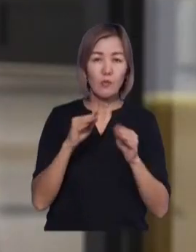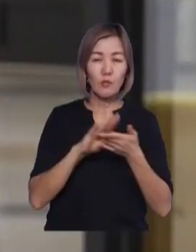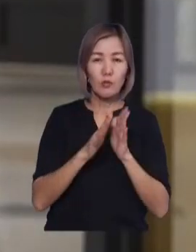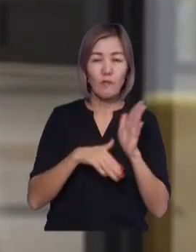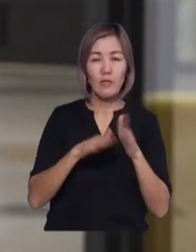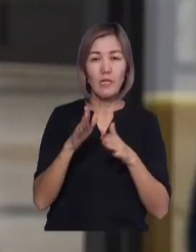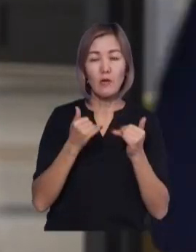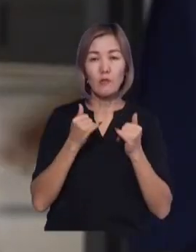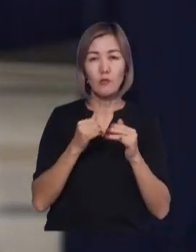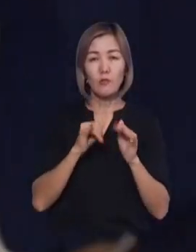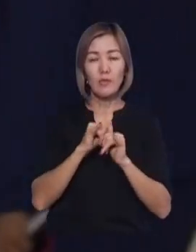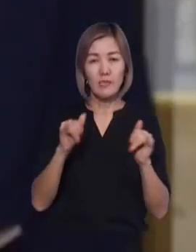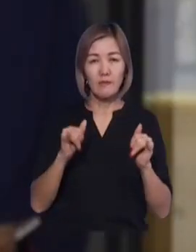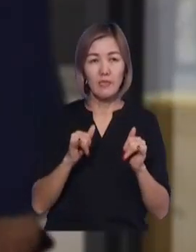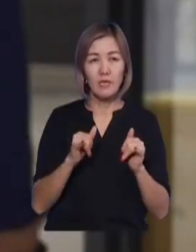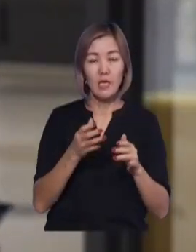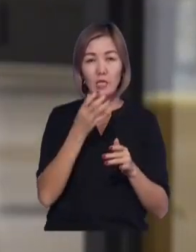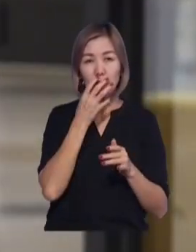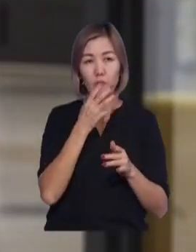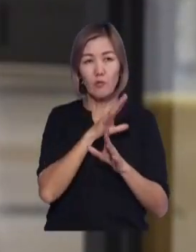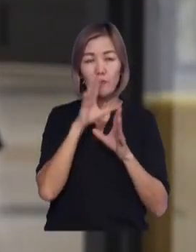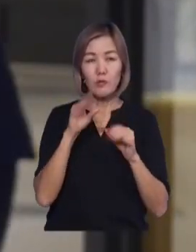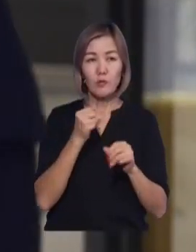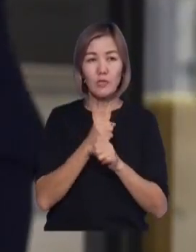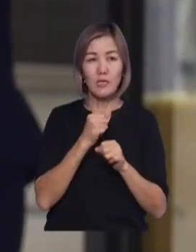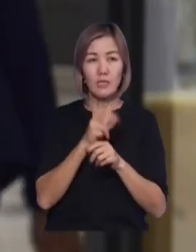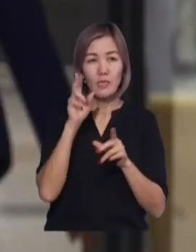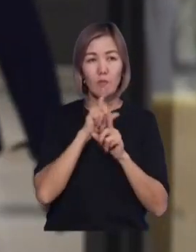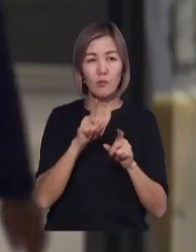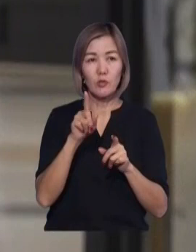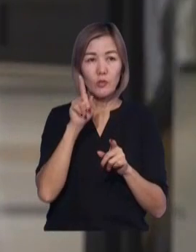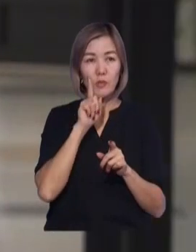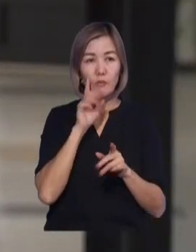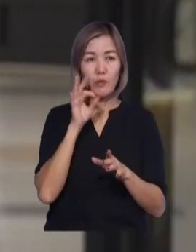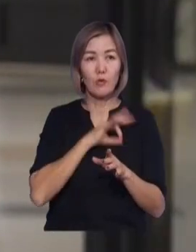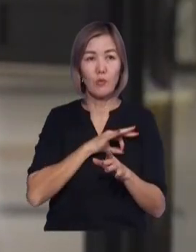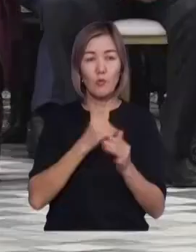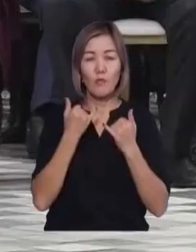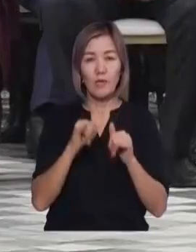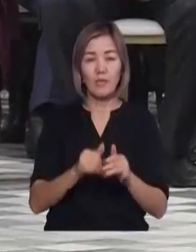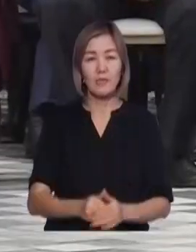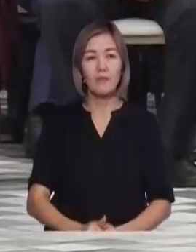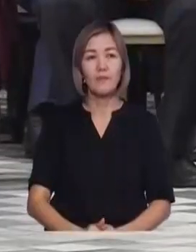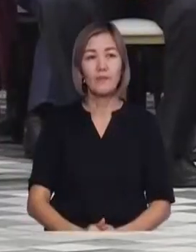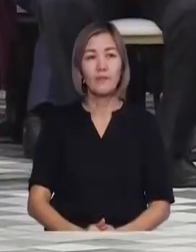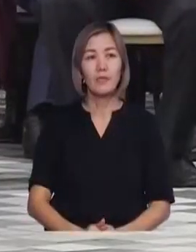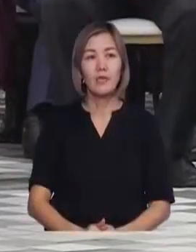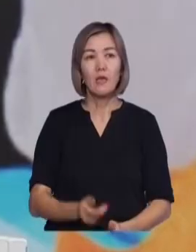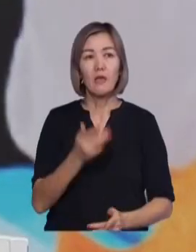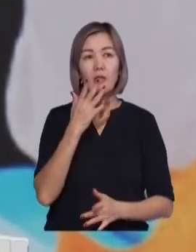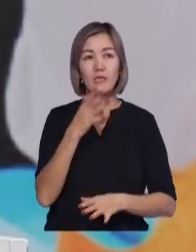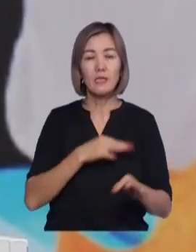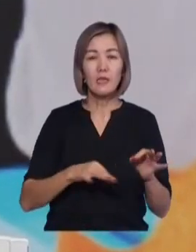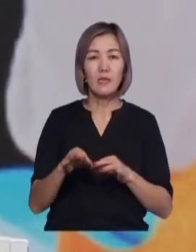условия для учебы и развития. Здесь очень тепло. Все это делает обучение не только эффективным, но и увлекательным. В рамках национального проекта